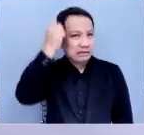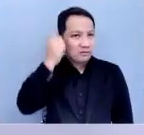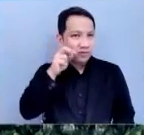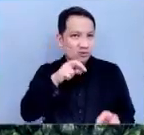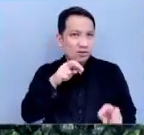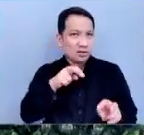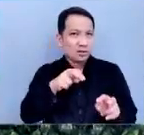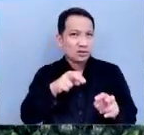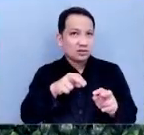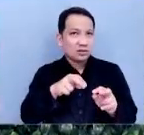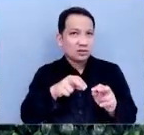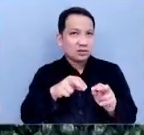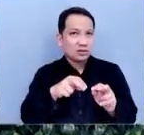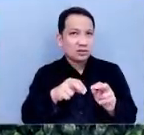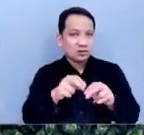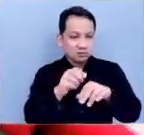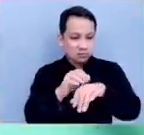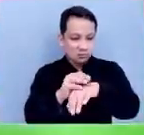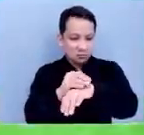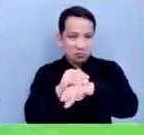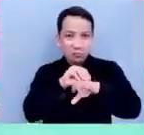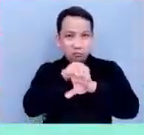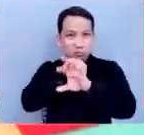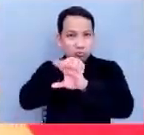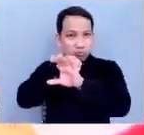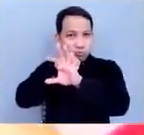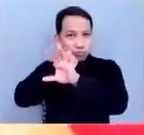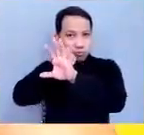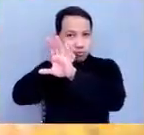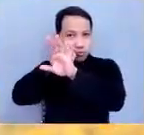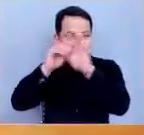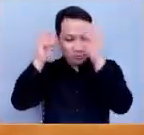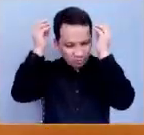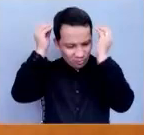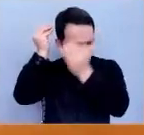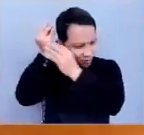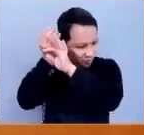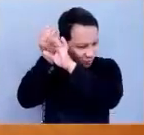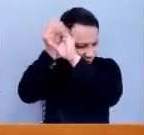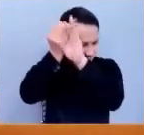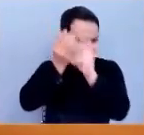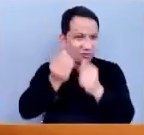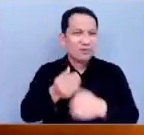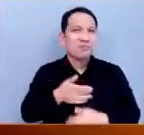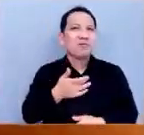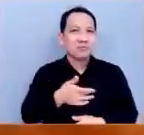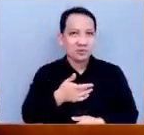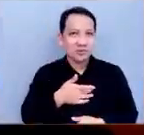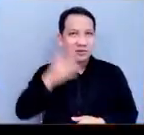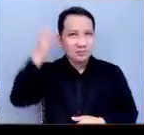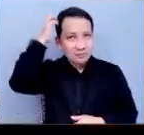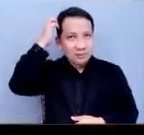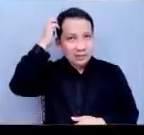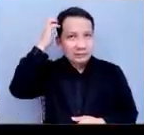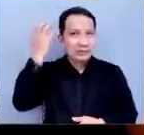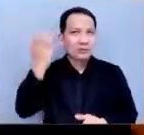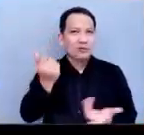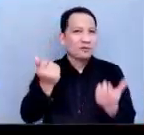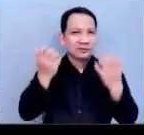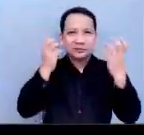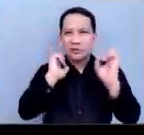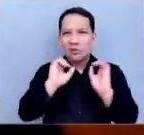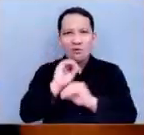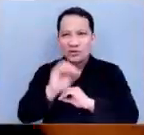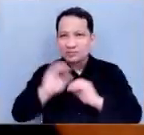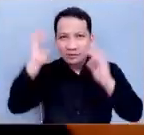yung parang may minsan mga gumagapang-gapang pa din. Nakakatakot. Mararamdaman. Mararamdaman. Mararamdaman. Makate. Sobrang kate niyan. Paano ba siya